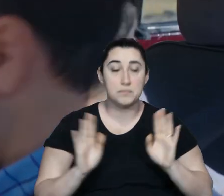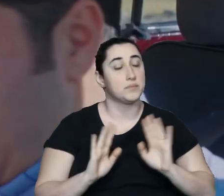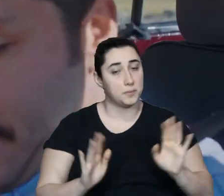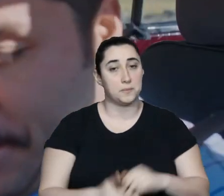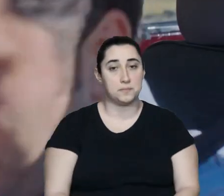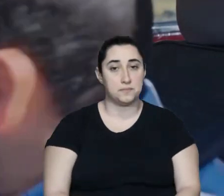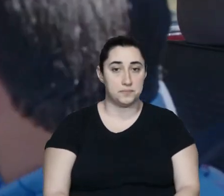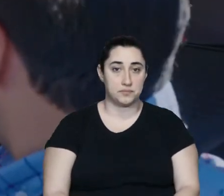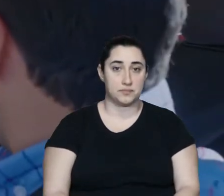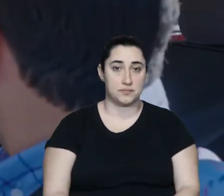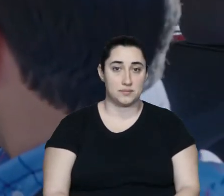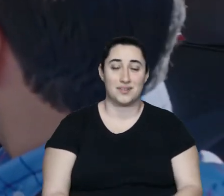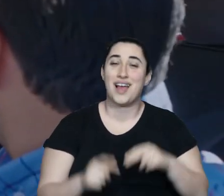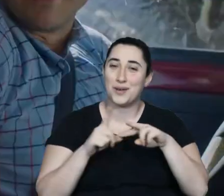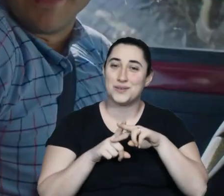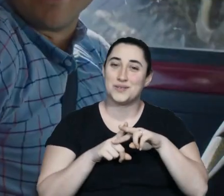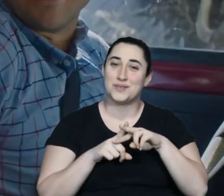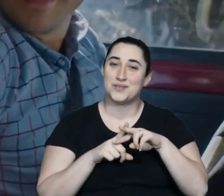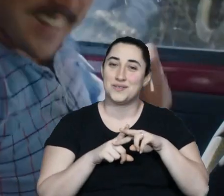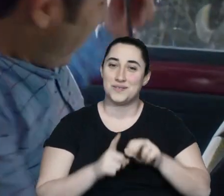Tamam. Aysu.